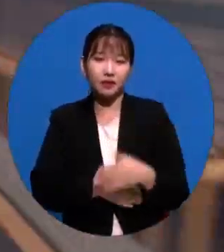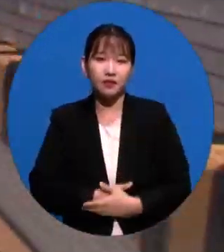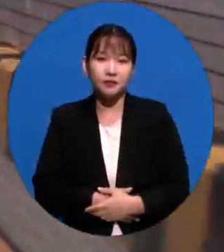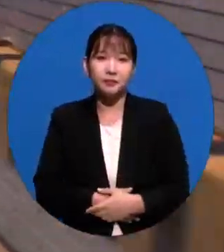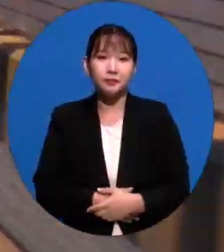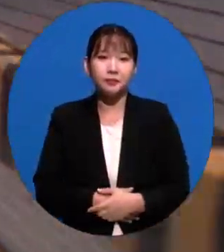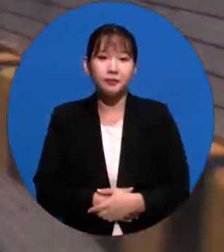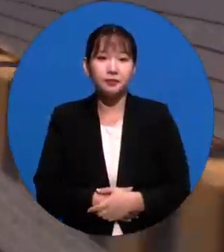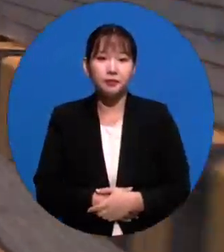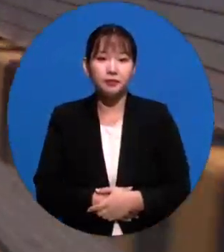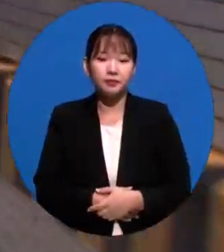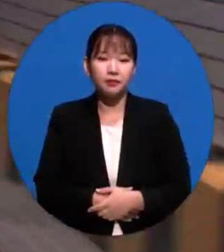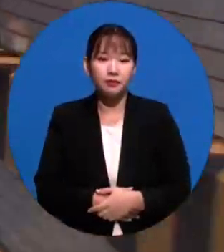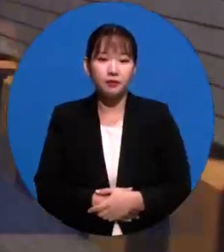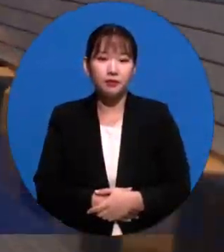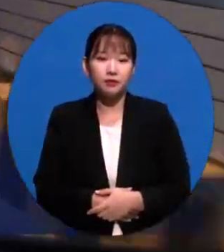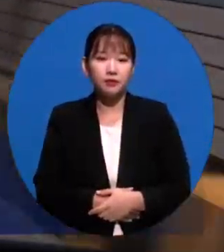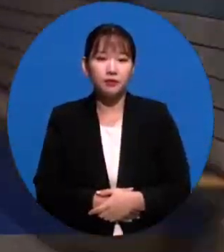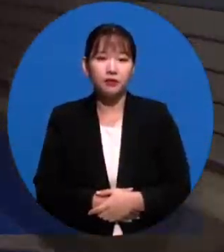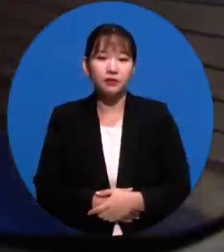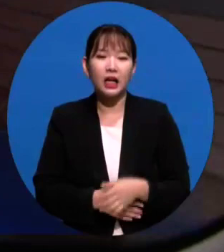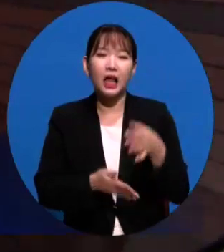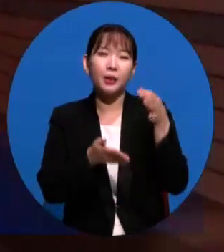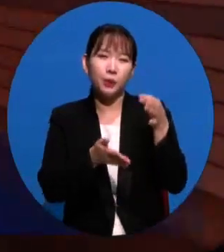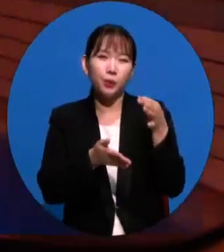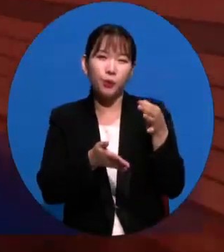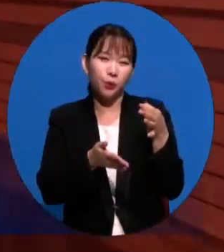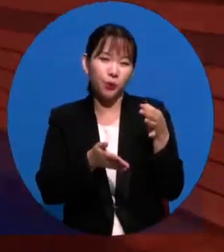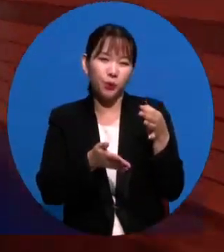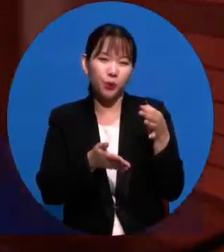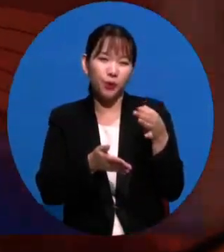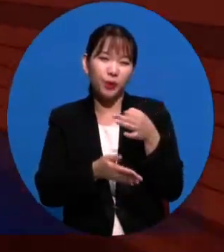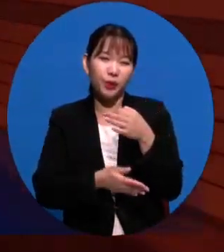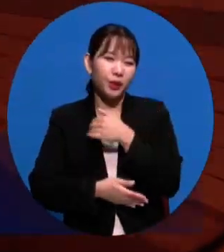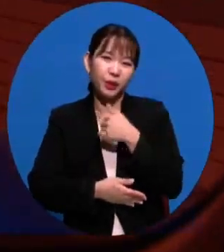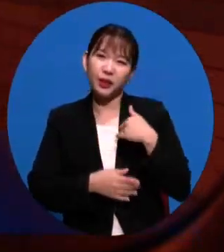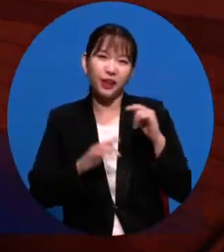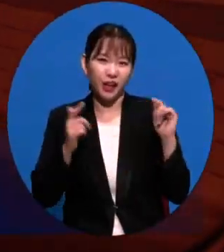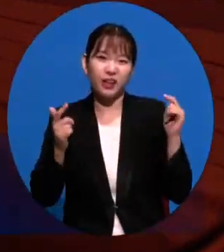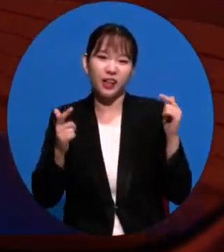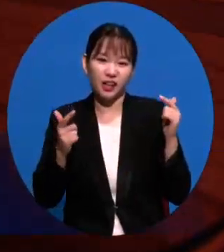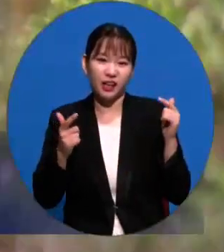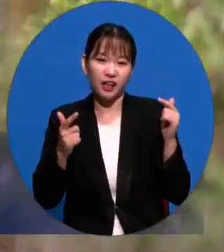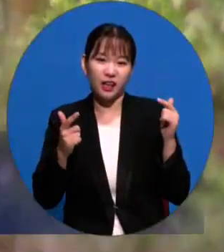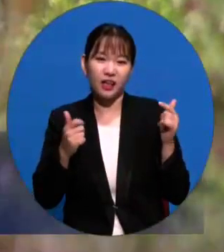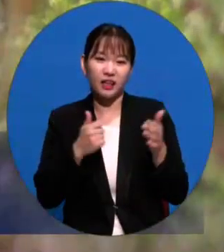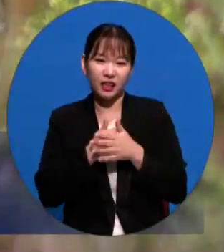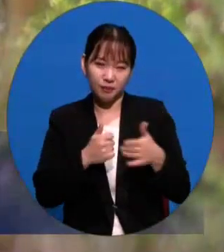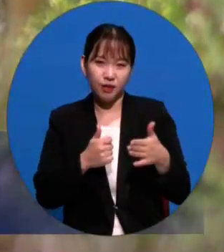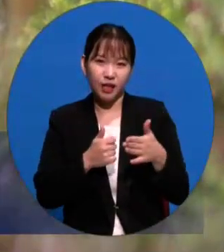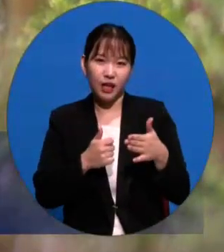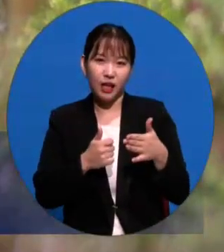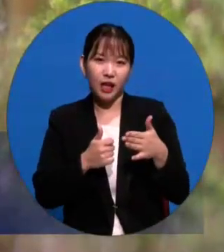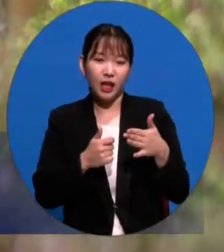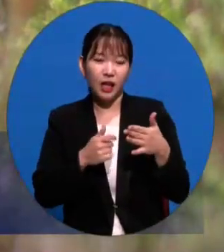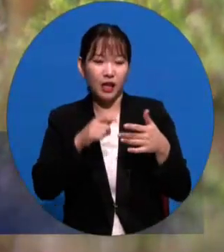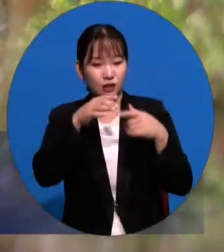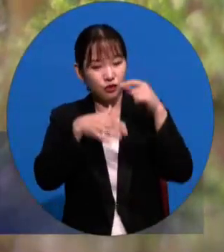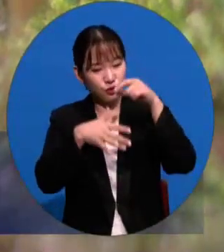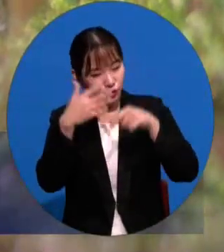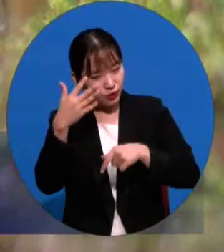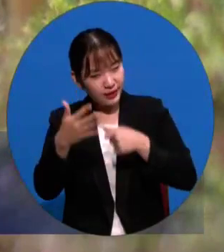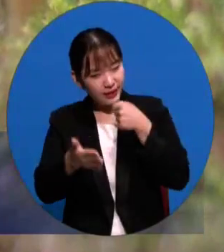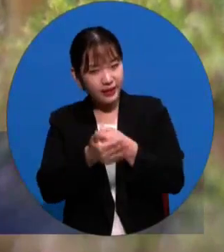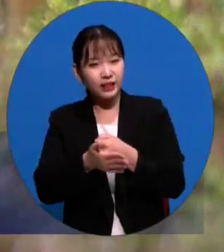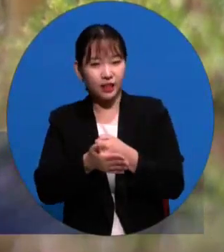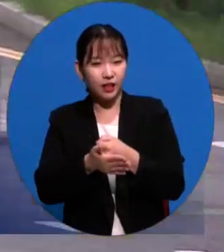있었습니다. 지정형편이 그렇게 우리가 혼밥이 많지 않습니까? 그래서 이제 우선순위를 둔 거죠.